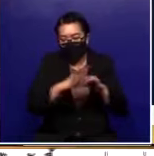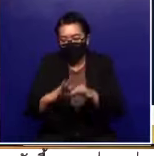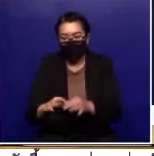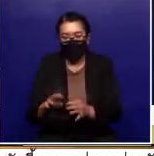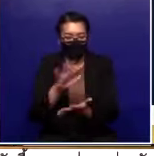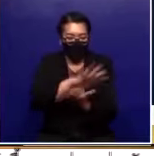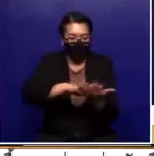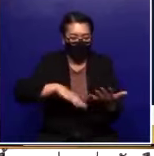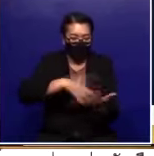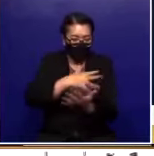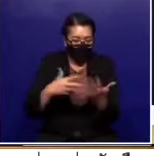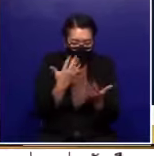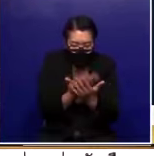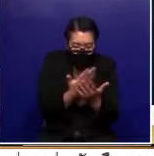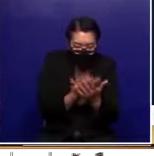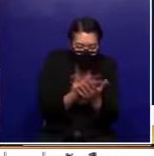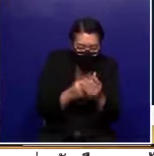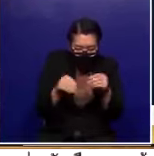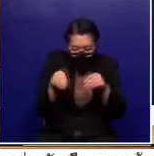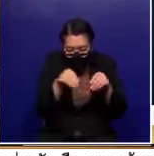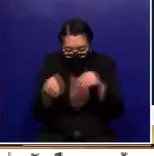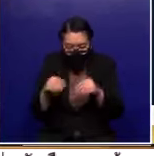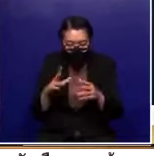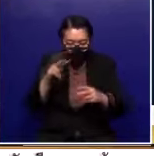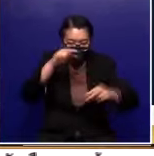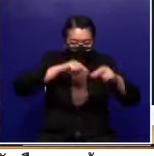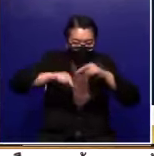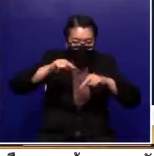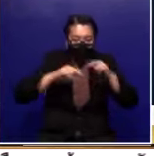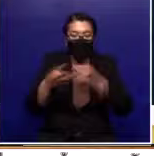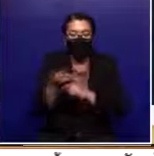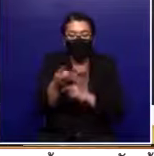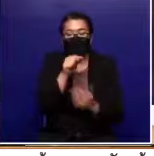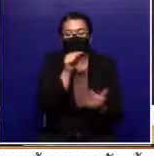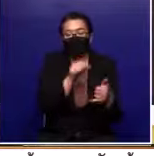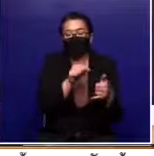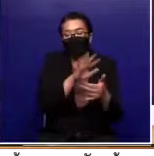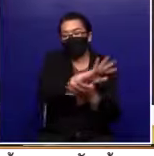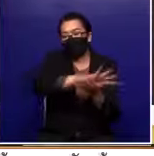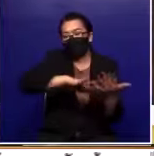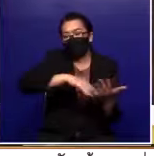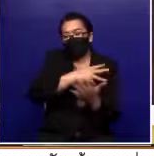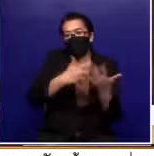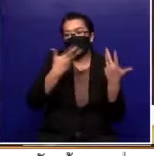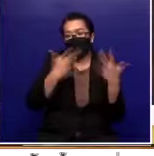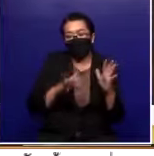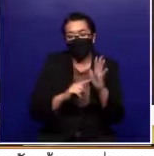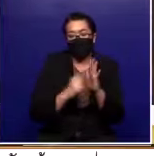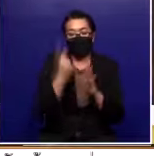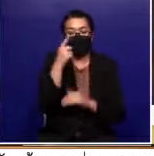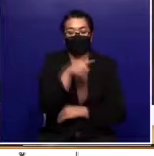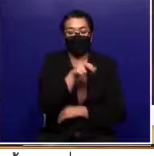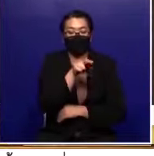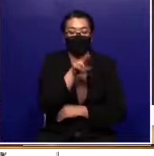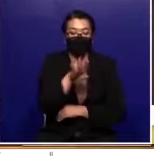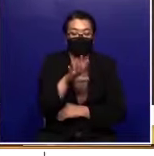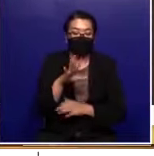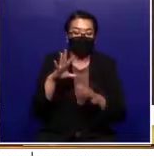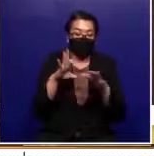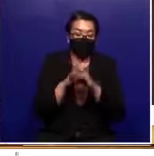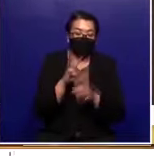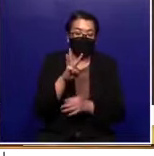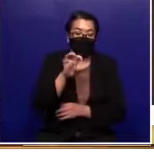อย่างไรให้ถูกการตรวจสอบน้อยที่สุดขึ้นต้นก็ดีครับพระราชบัญญัติวินัยการคลัง